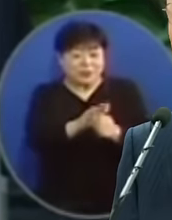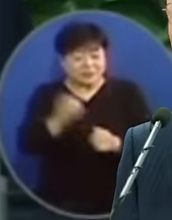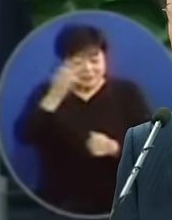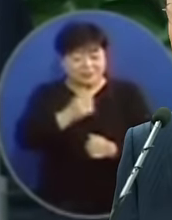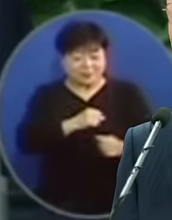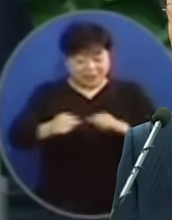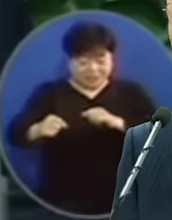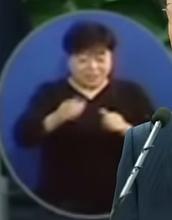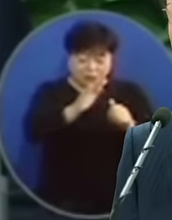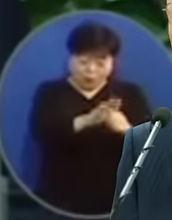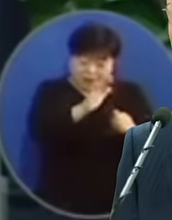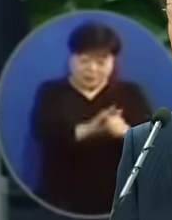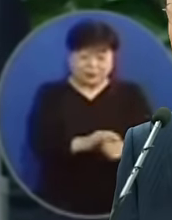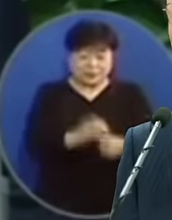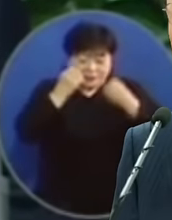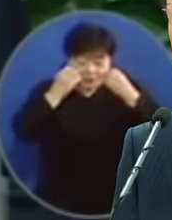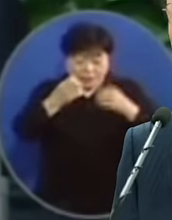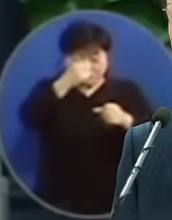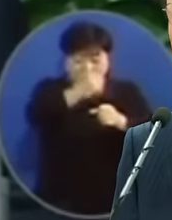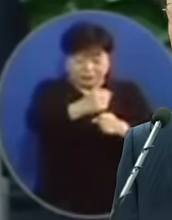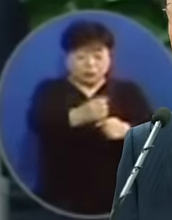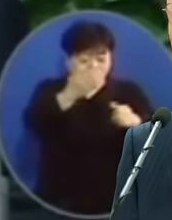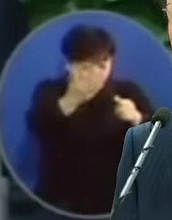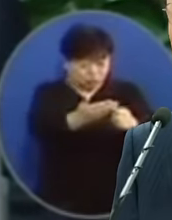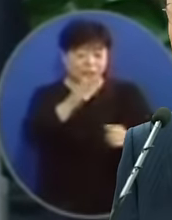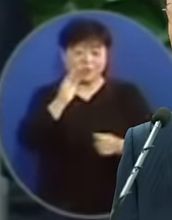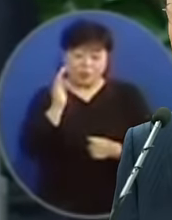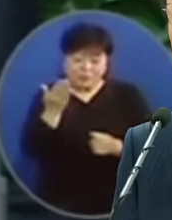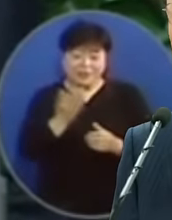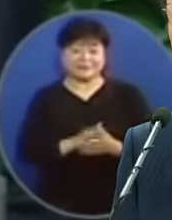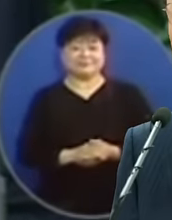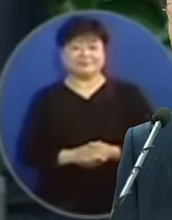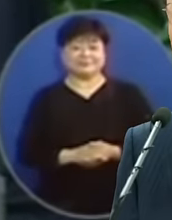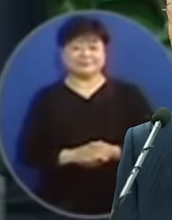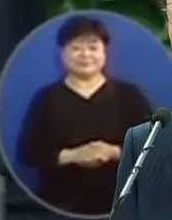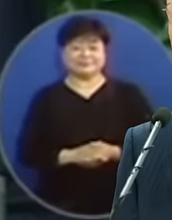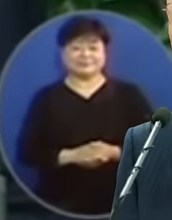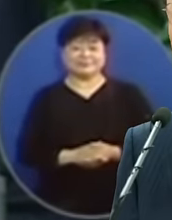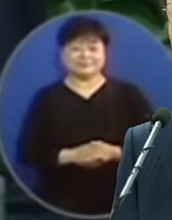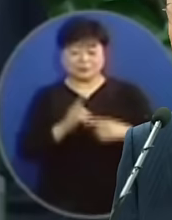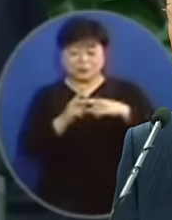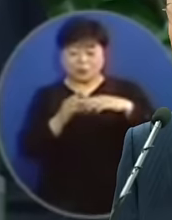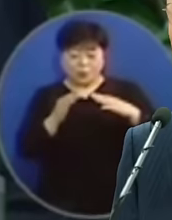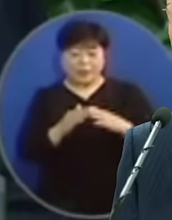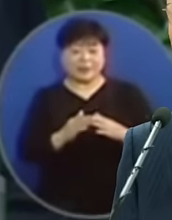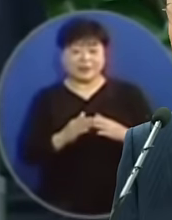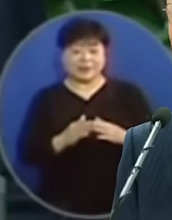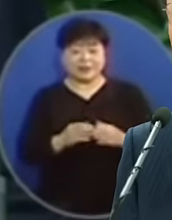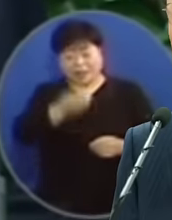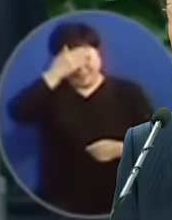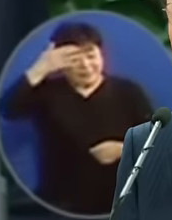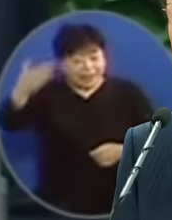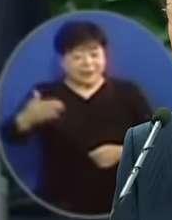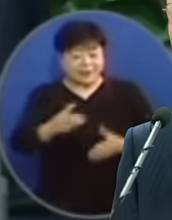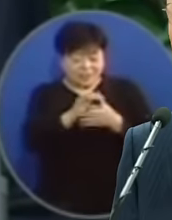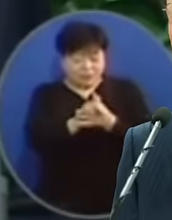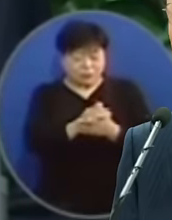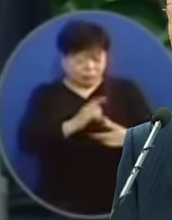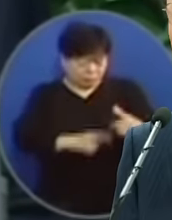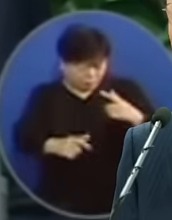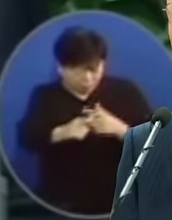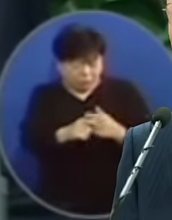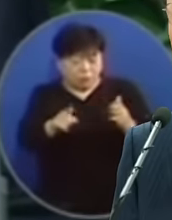성령의 역사를 일으켜서 새로운 창조를 갖다 주시게 되어 있습니다. 그러므로 우리 교회는 이런 것이 다행이요. 더 기도하고 더